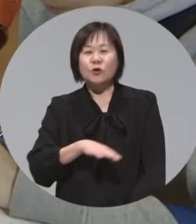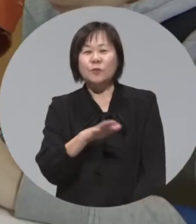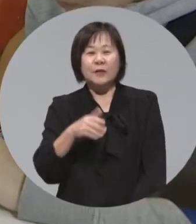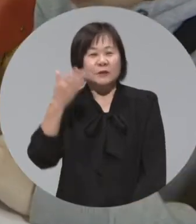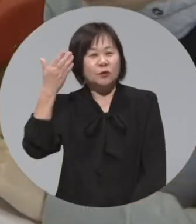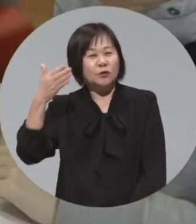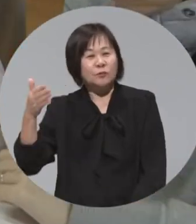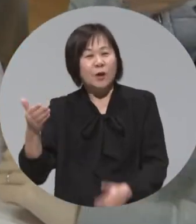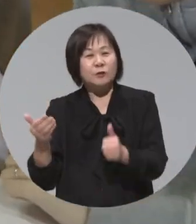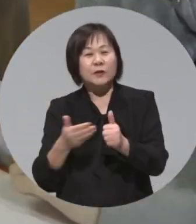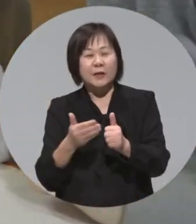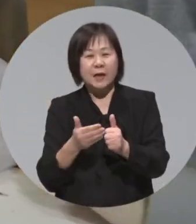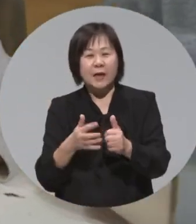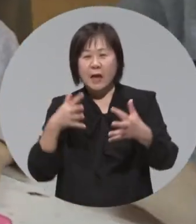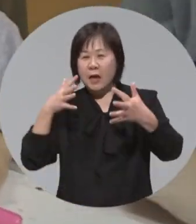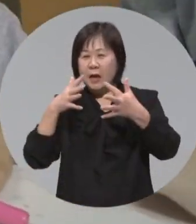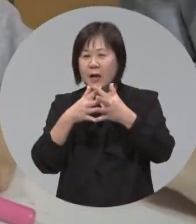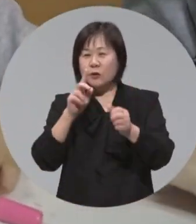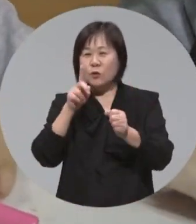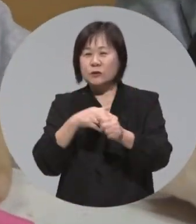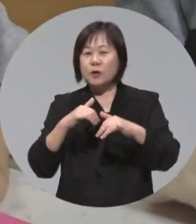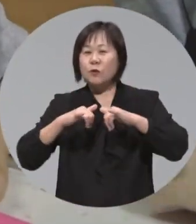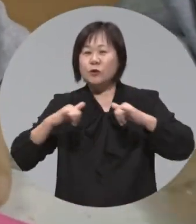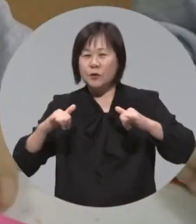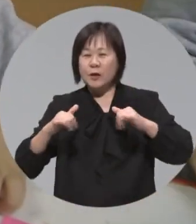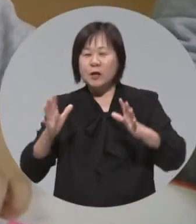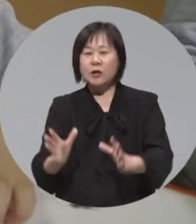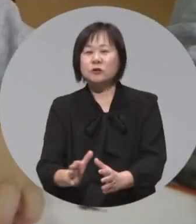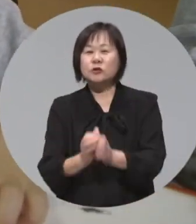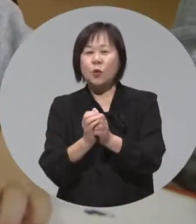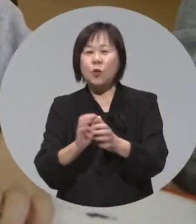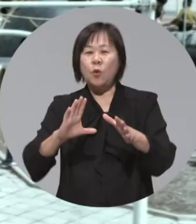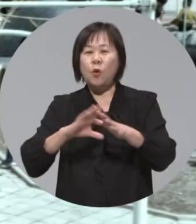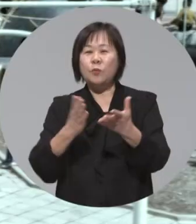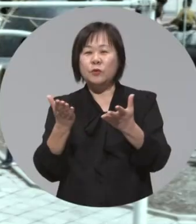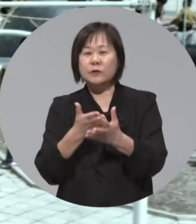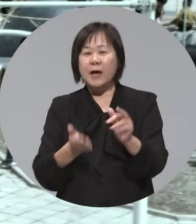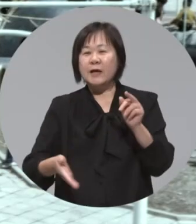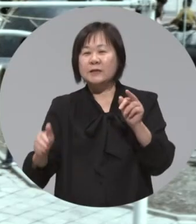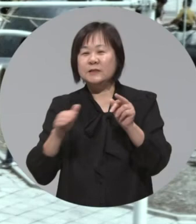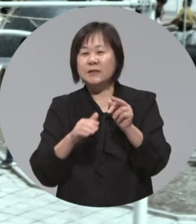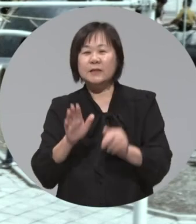て可能性を広げる総合文化施設です。